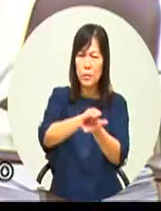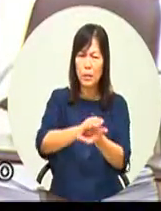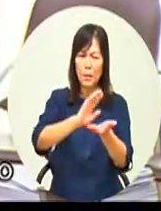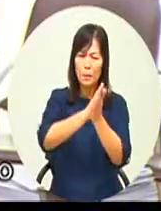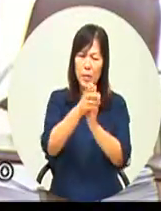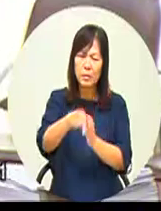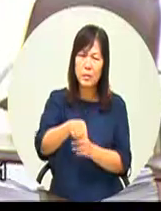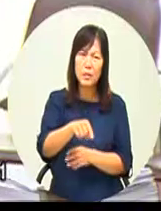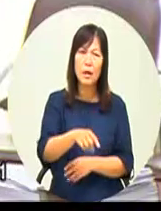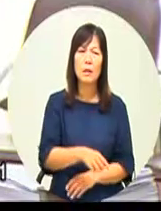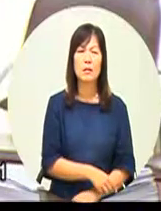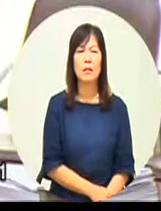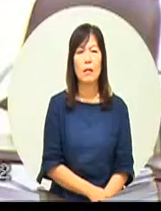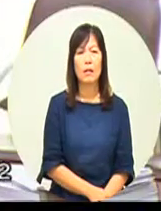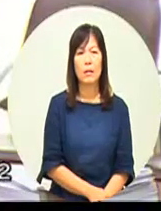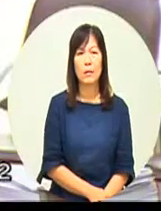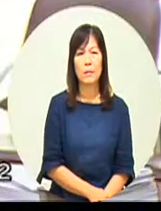样子啊？